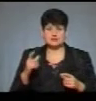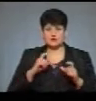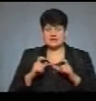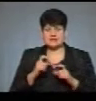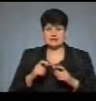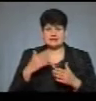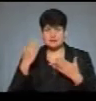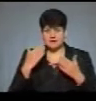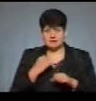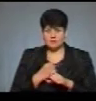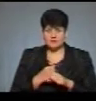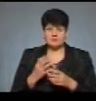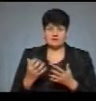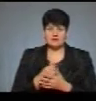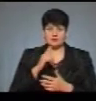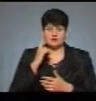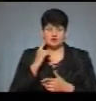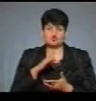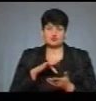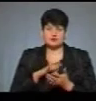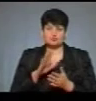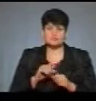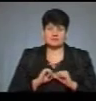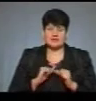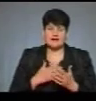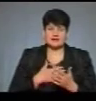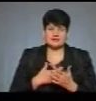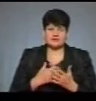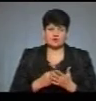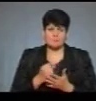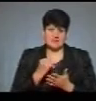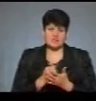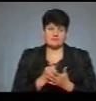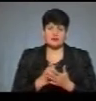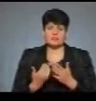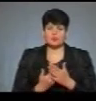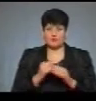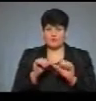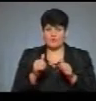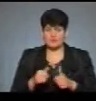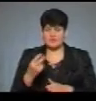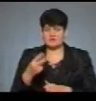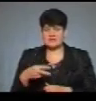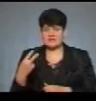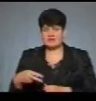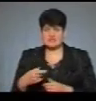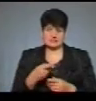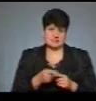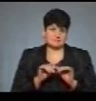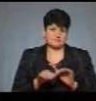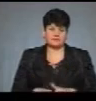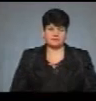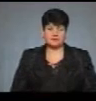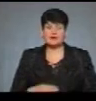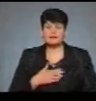робити. Плюс ми виграли молодіжну столицю, будемо старатися якось активно підкріпити вже в новому форматі, вже 2020 ці всі речі.